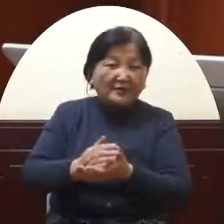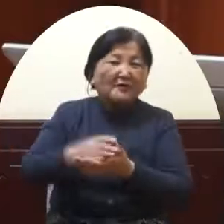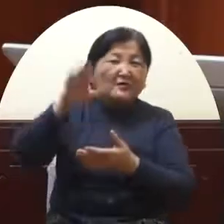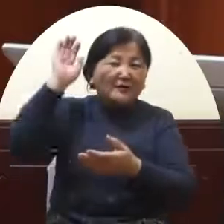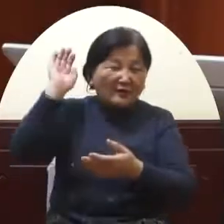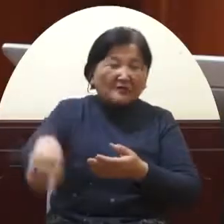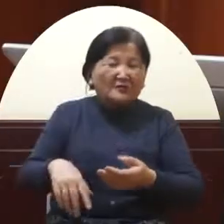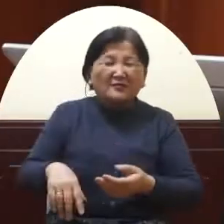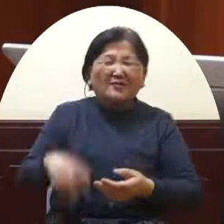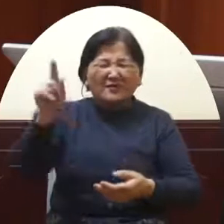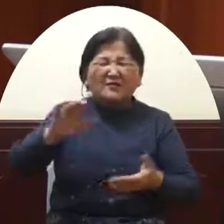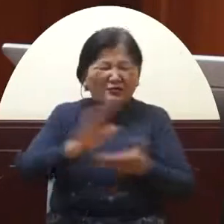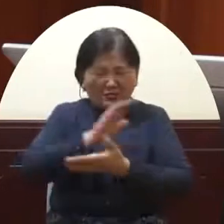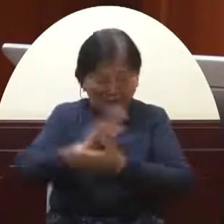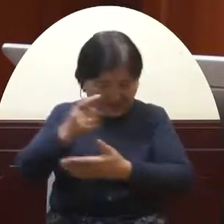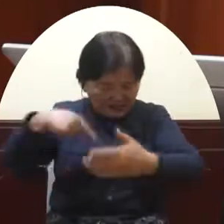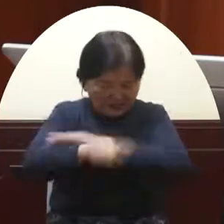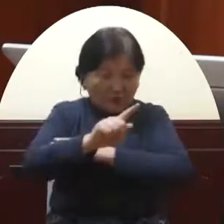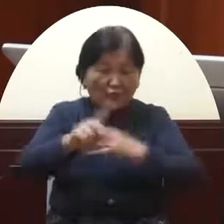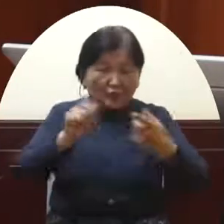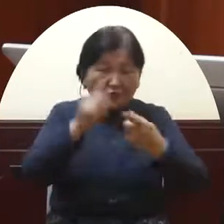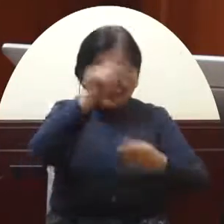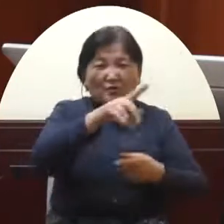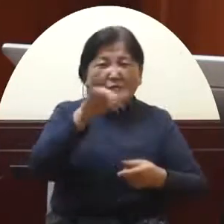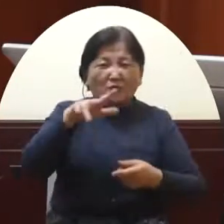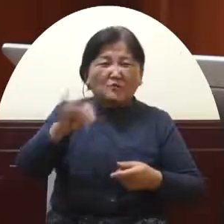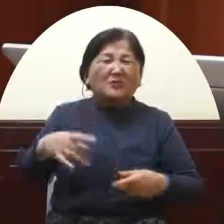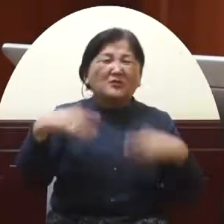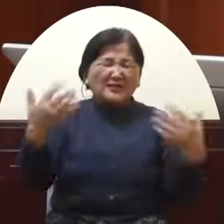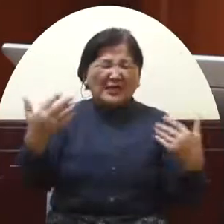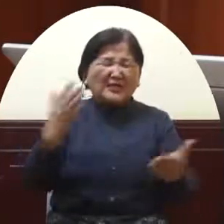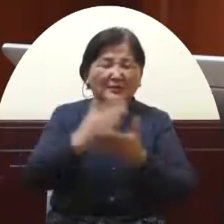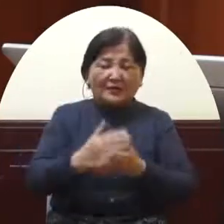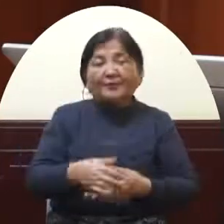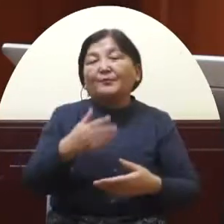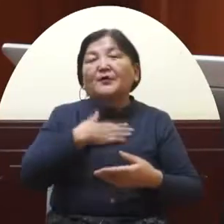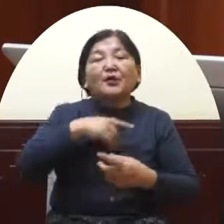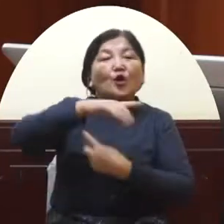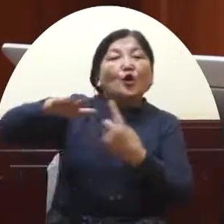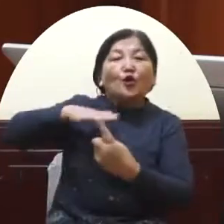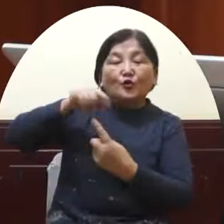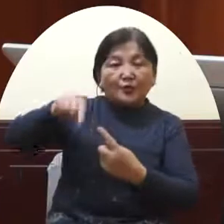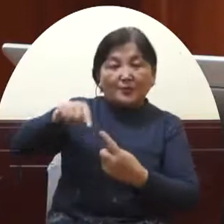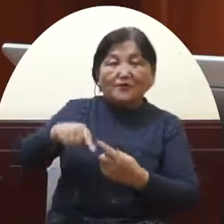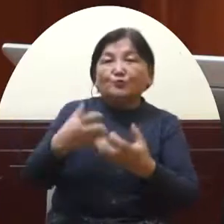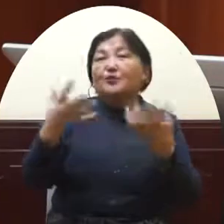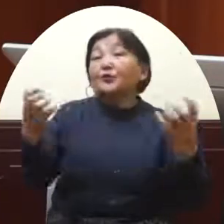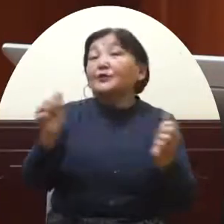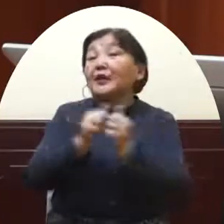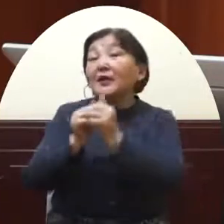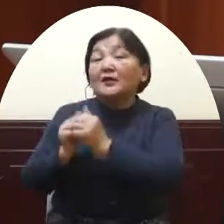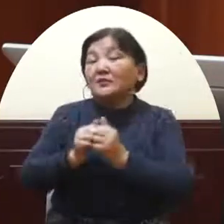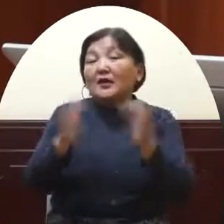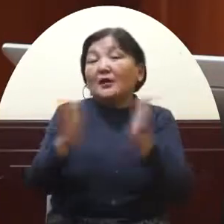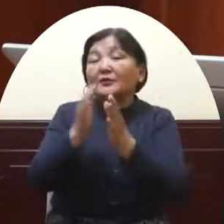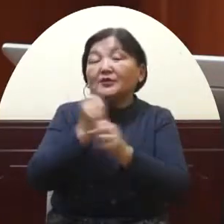цухтаах минь хөдөө гарах минь энэ улс төрөөс залхаж гээ. Миний ойр тойрны зөндөө олон хүмүүс бий. Нэг ч удаа сонголт өгч